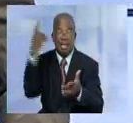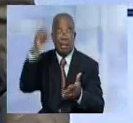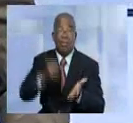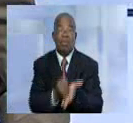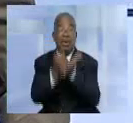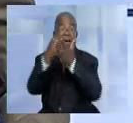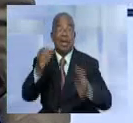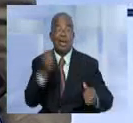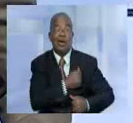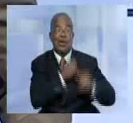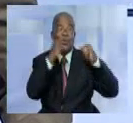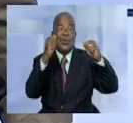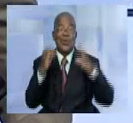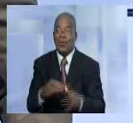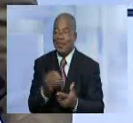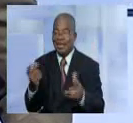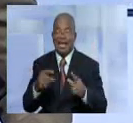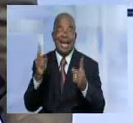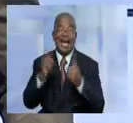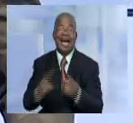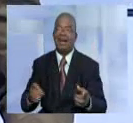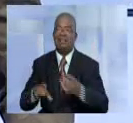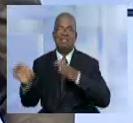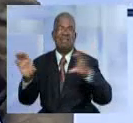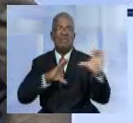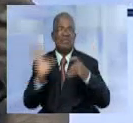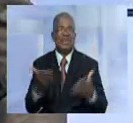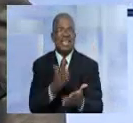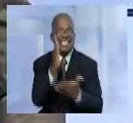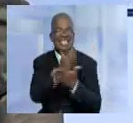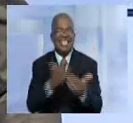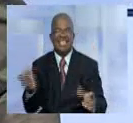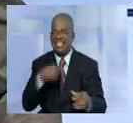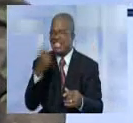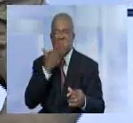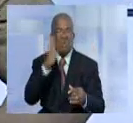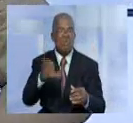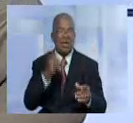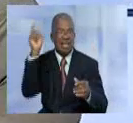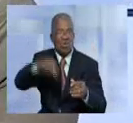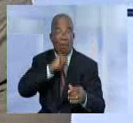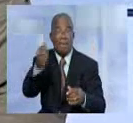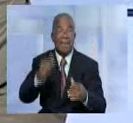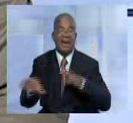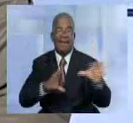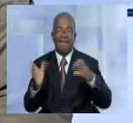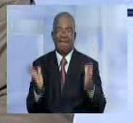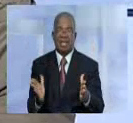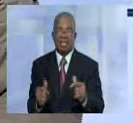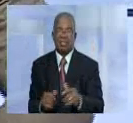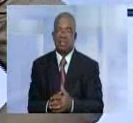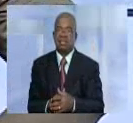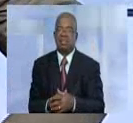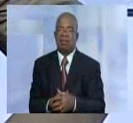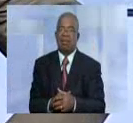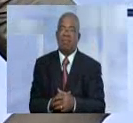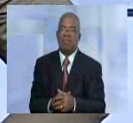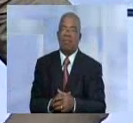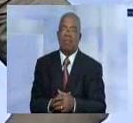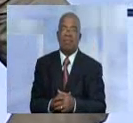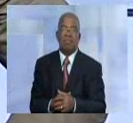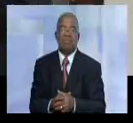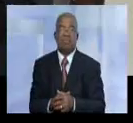de droits de l'homme, le rapatriement et la prévention contre les risques d'apatrides. Abou Sanogo, pour plus de